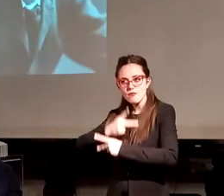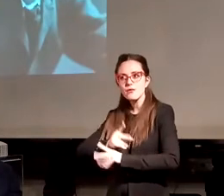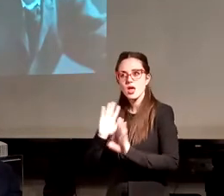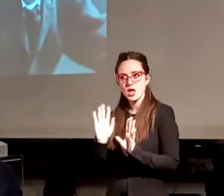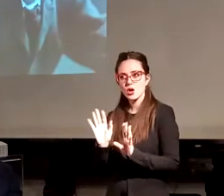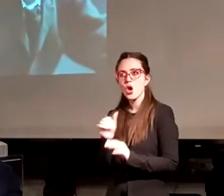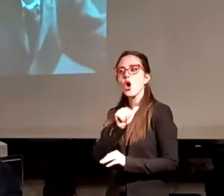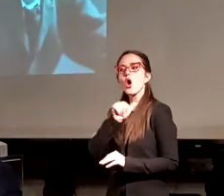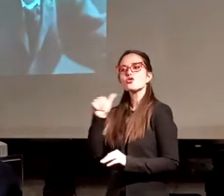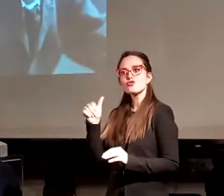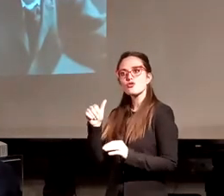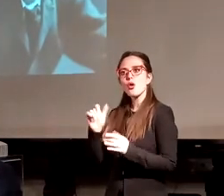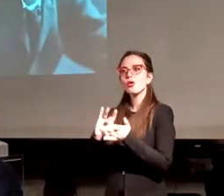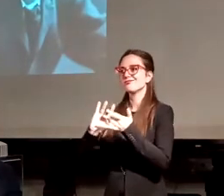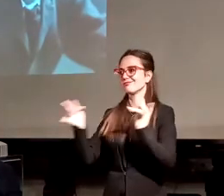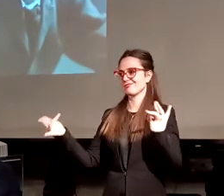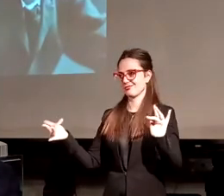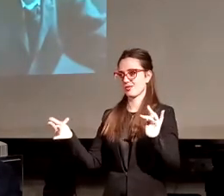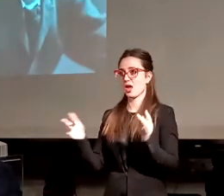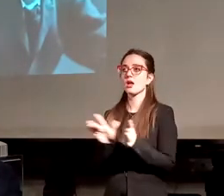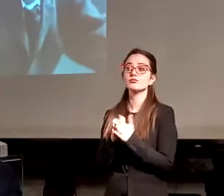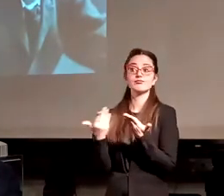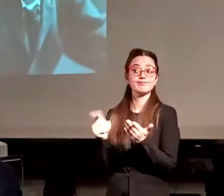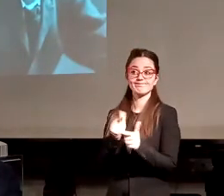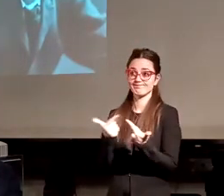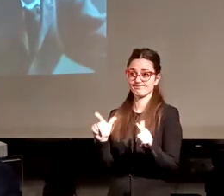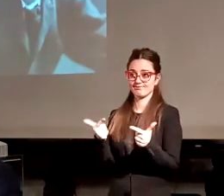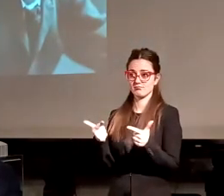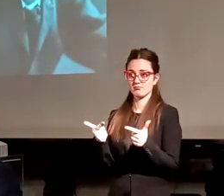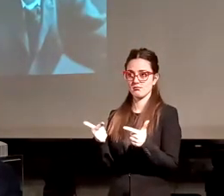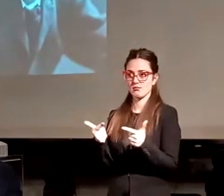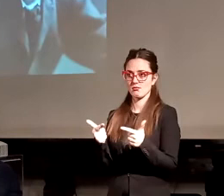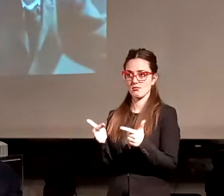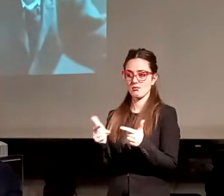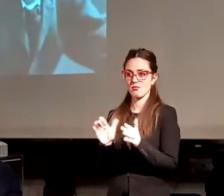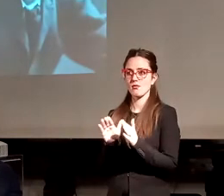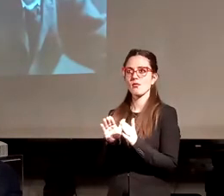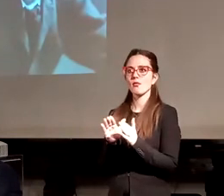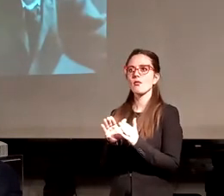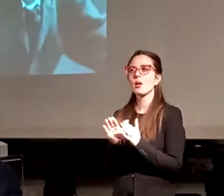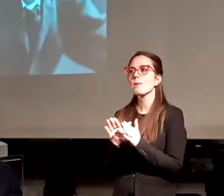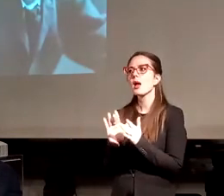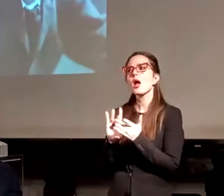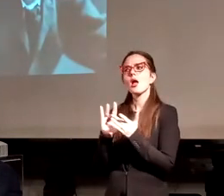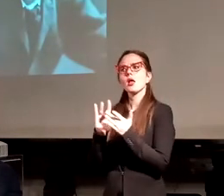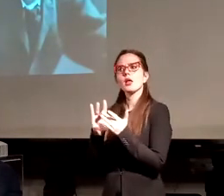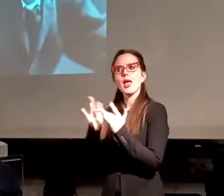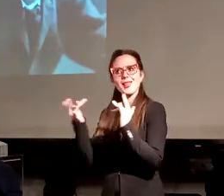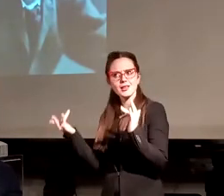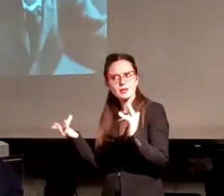in edizione elettronica non c'è carta ormai inquietante anche il cartaceo o elettronico che c'è